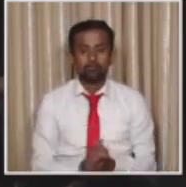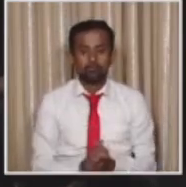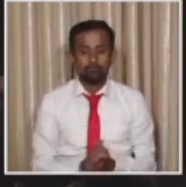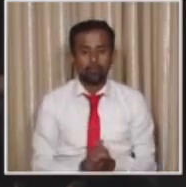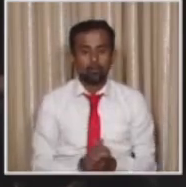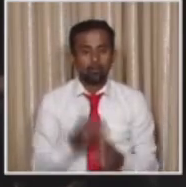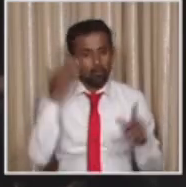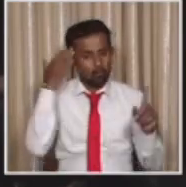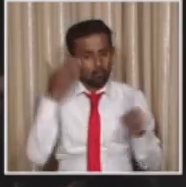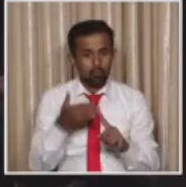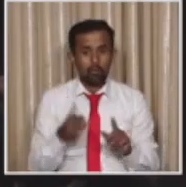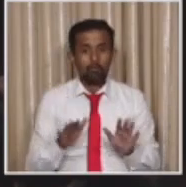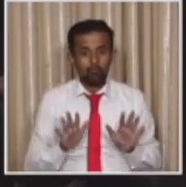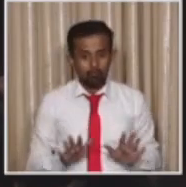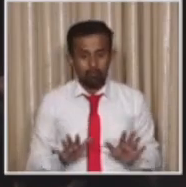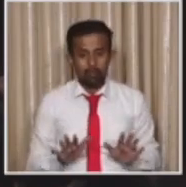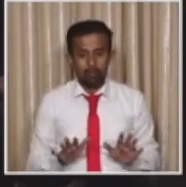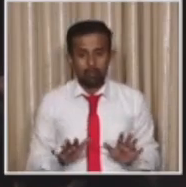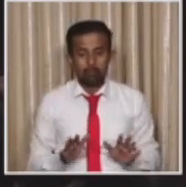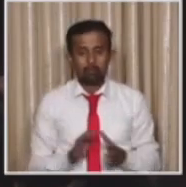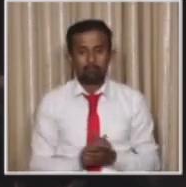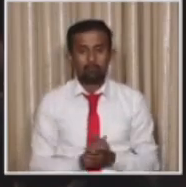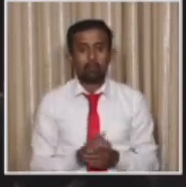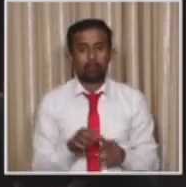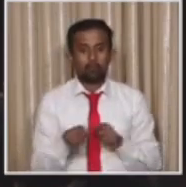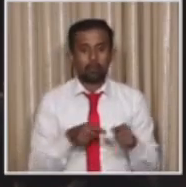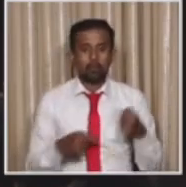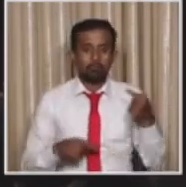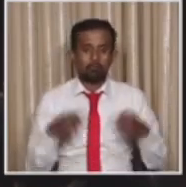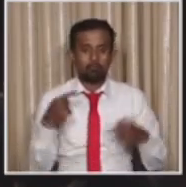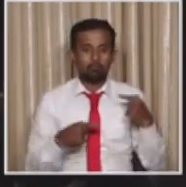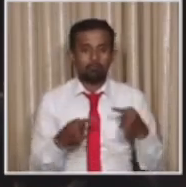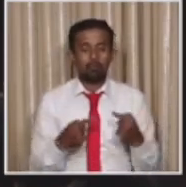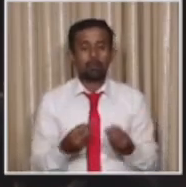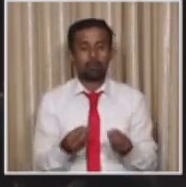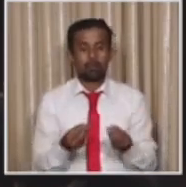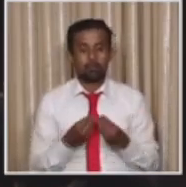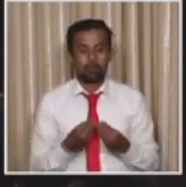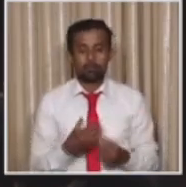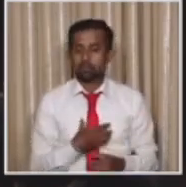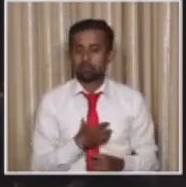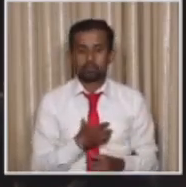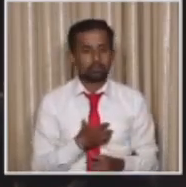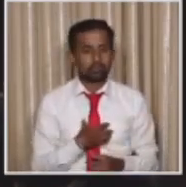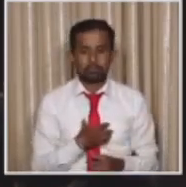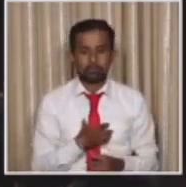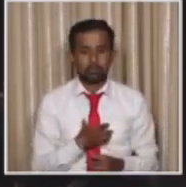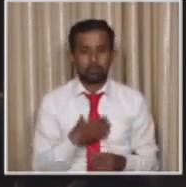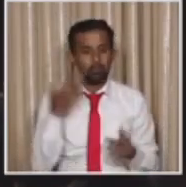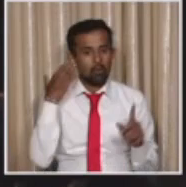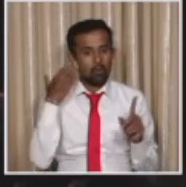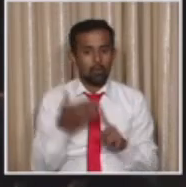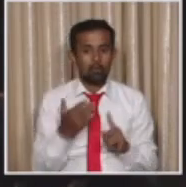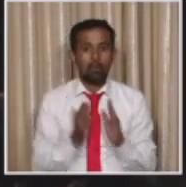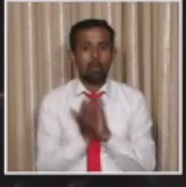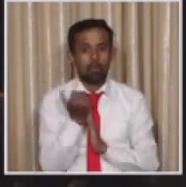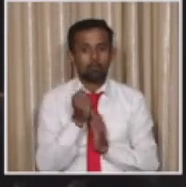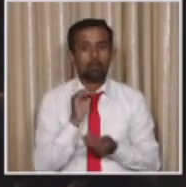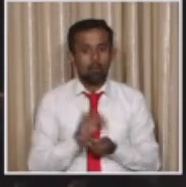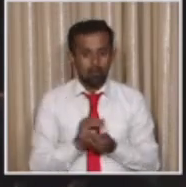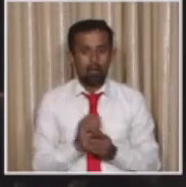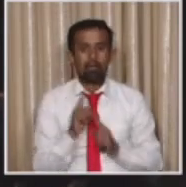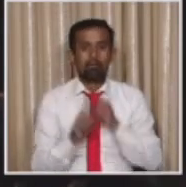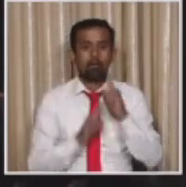මේක සම්බන්ධව පමණක් මේ විදිහේ විවාදයක් කරගැනීම මම ඉතාම කනගාටු වෙනවා. මේ සම්බන්ධව අපිට අයිතියක් තියෙනවනේ කතා